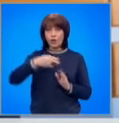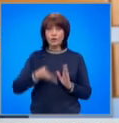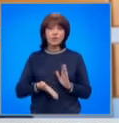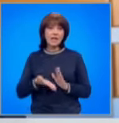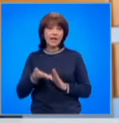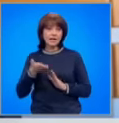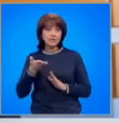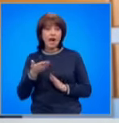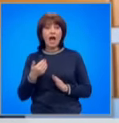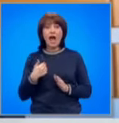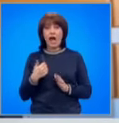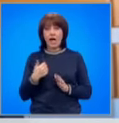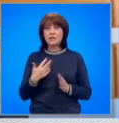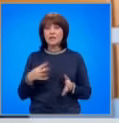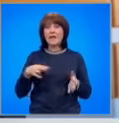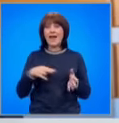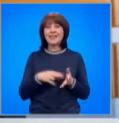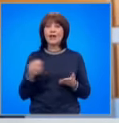на енергоспестяващи